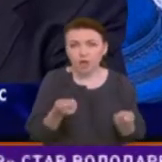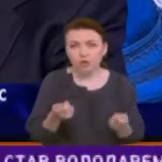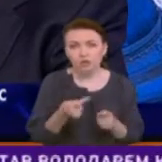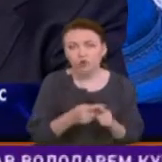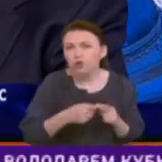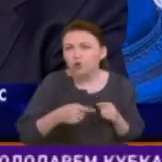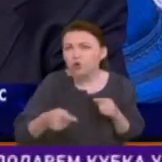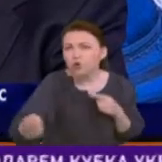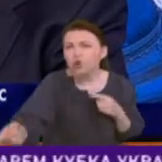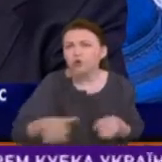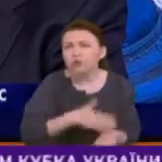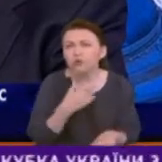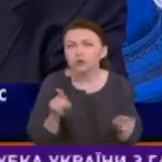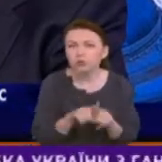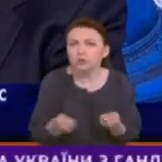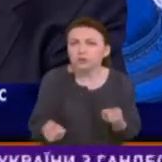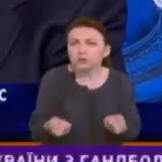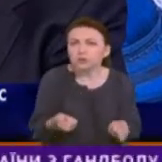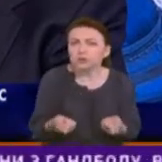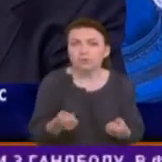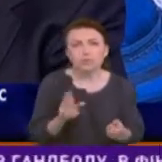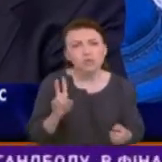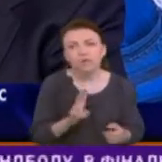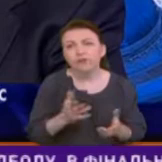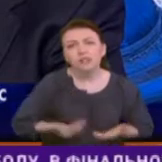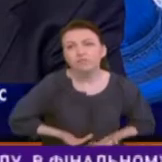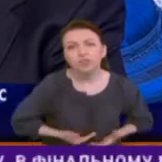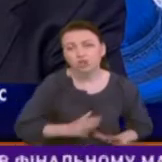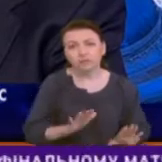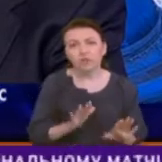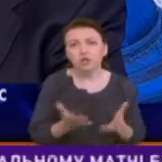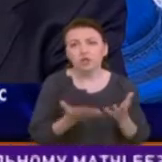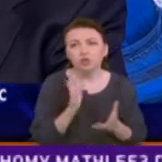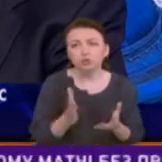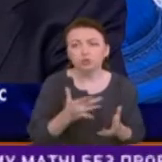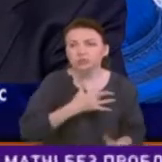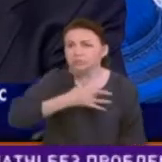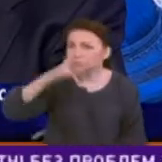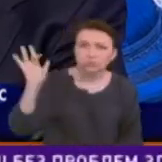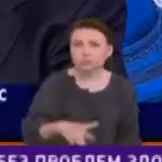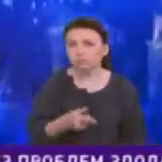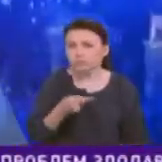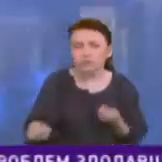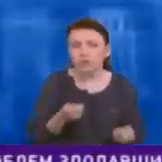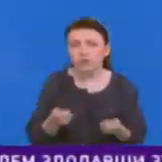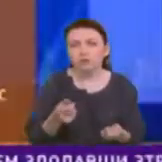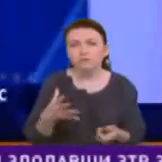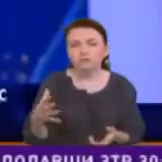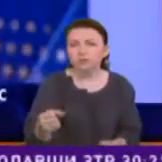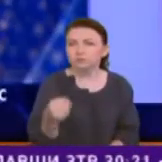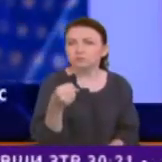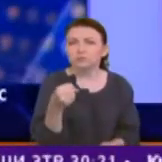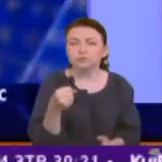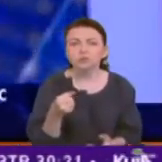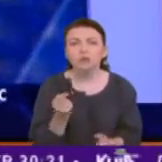тривалий час. І вже сьогодні ми бачимо, що церква не виживе, якщо там буде, знаєте, така залізна рука, яка буде всім наказувати,